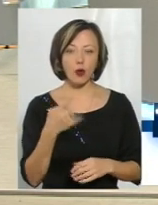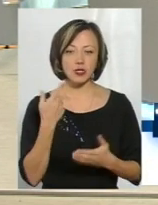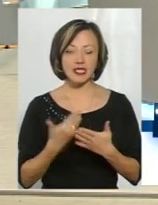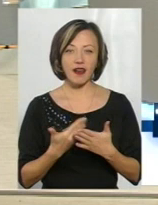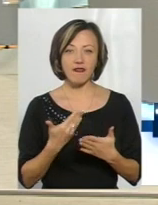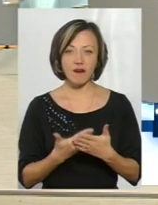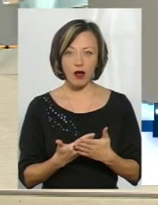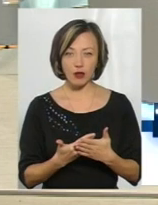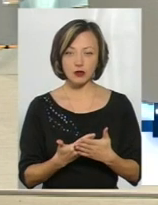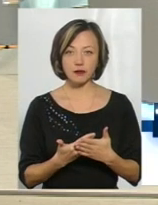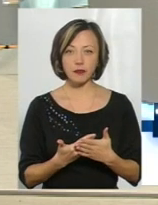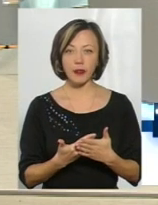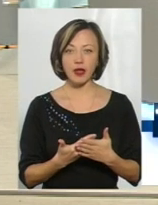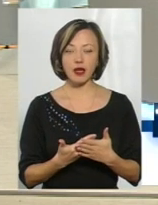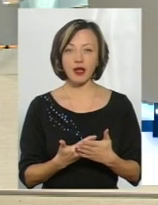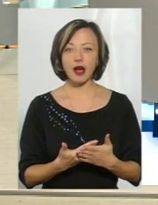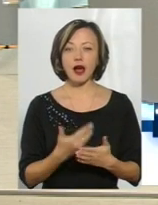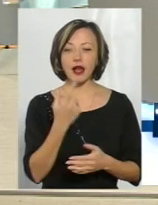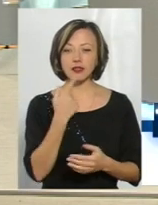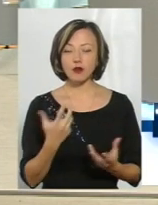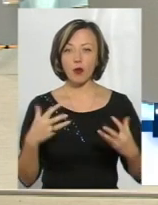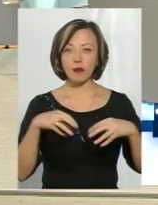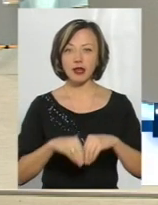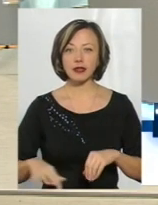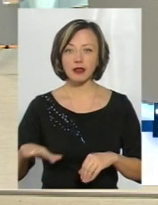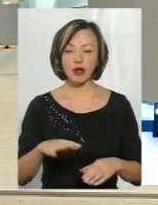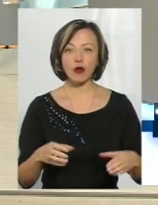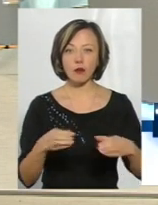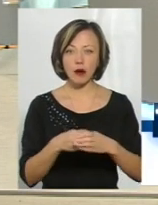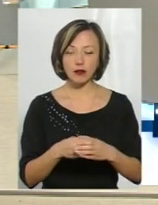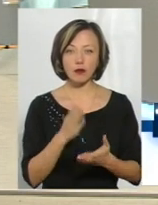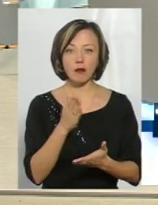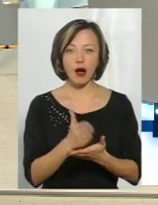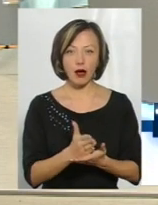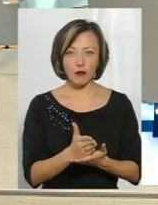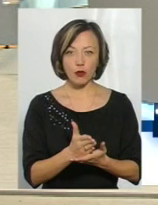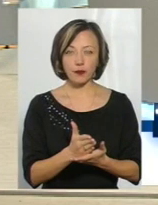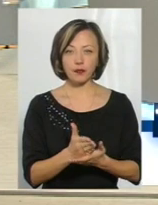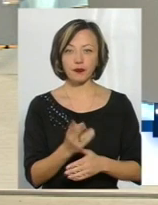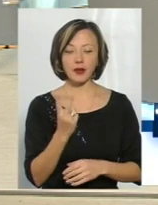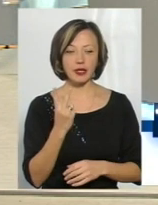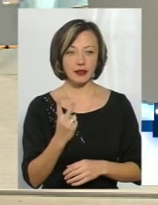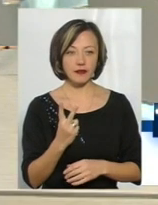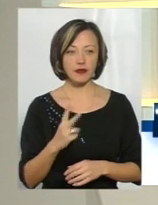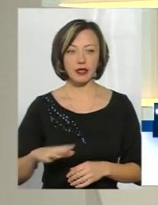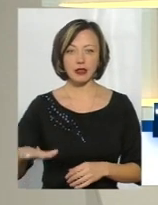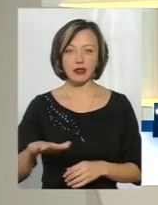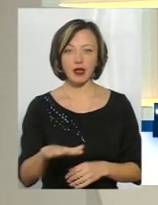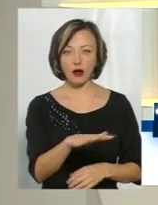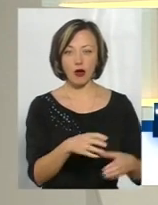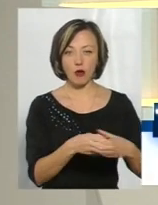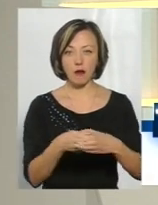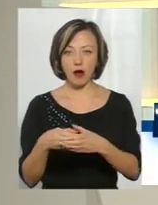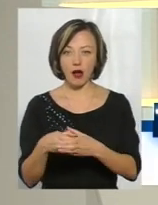б, власне, Красилівську об'єднану тергромаду, тому що в Красилівському районі маємо дві тергромади, які йдуть